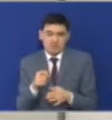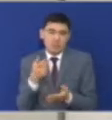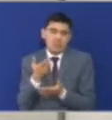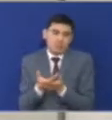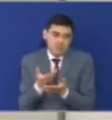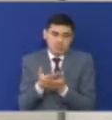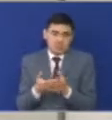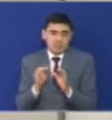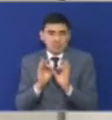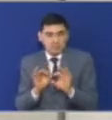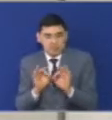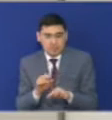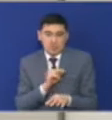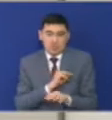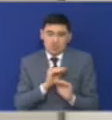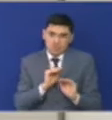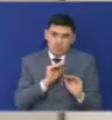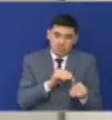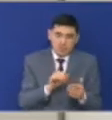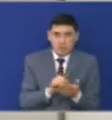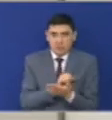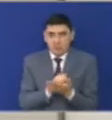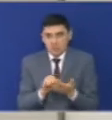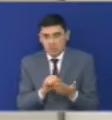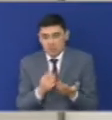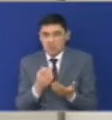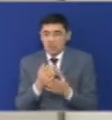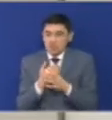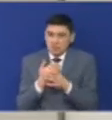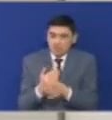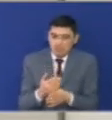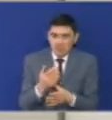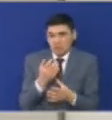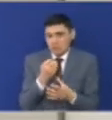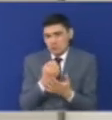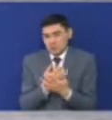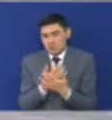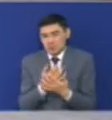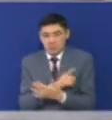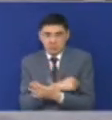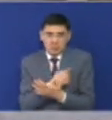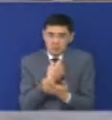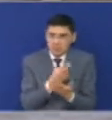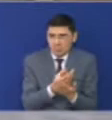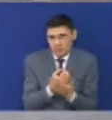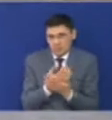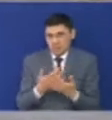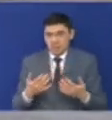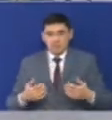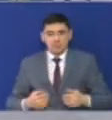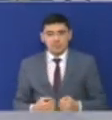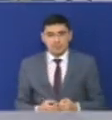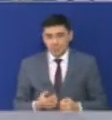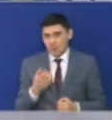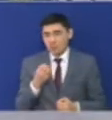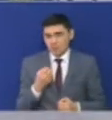помощь, помогают с трудоустройством, оформлением документов, госпитализацией и обследованием нуждающихся. Не остались без внимания вопросы